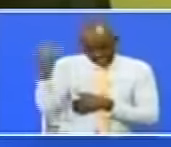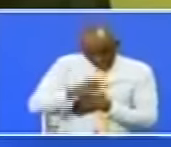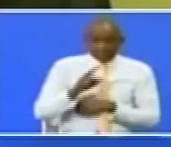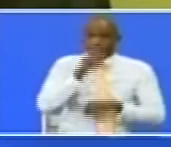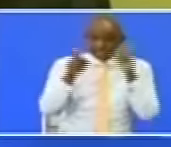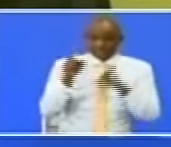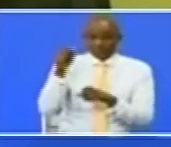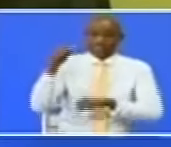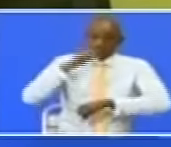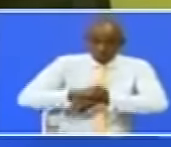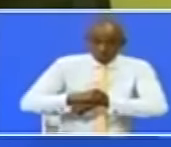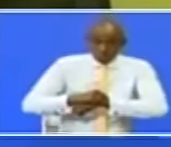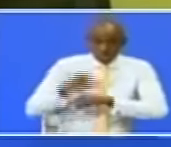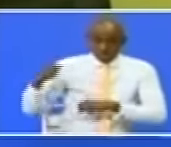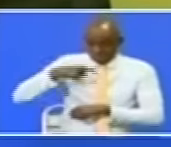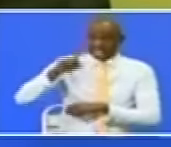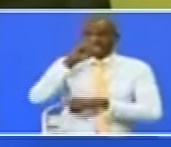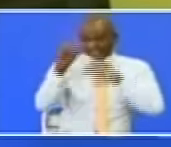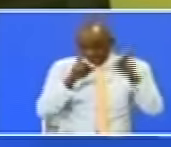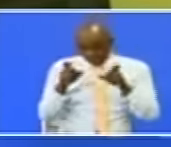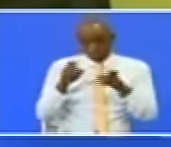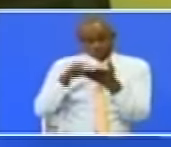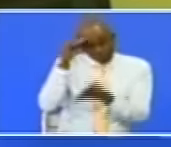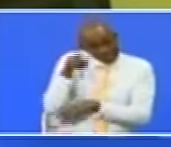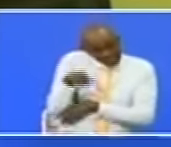interview. We interview pupils